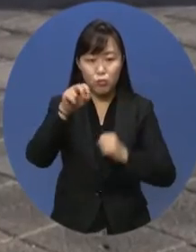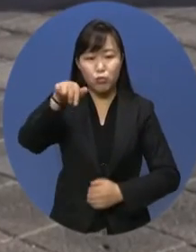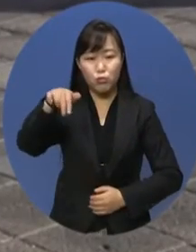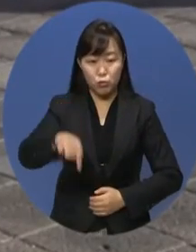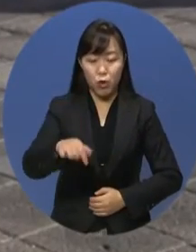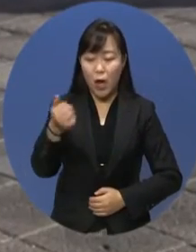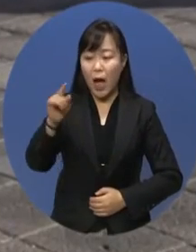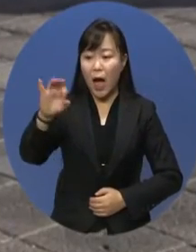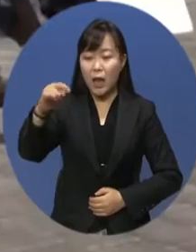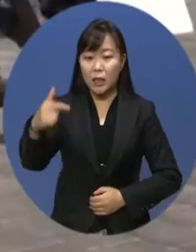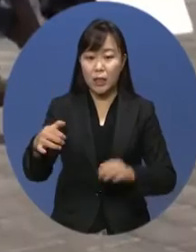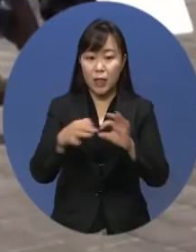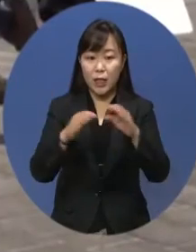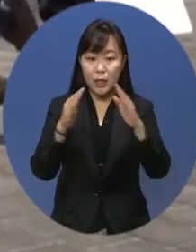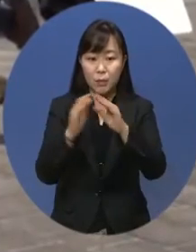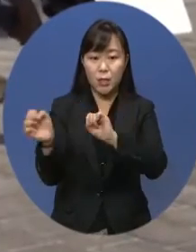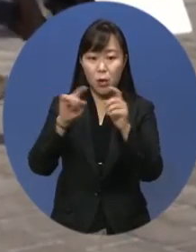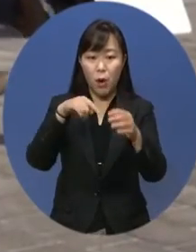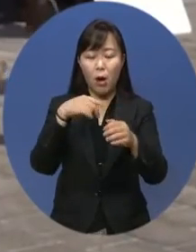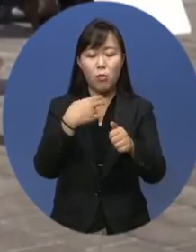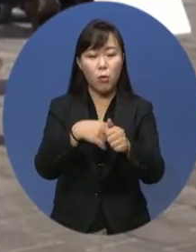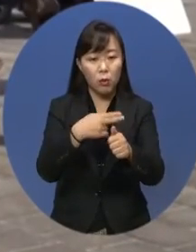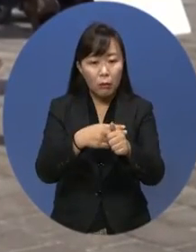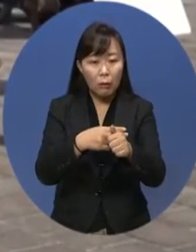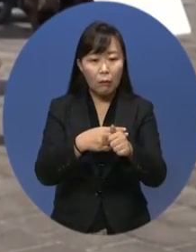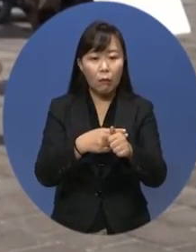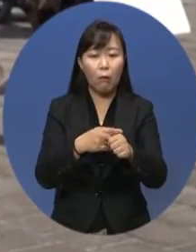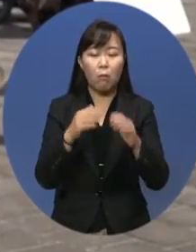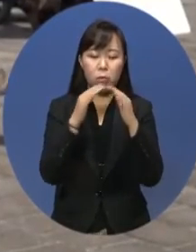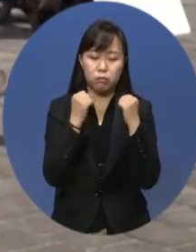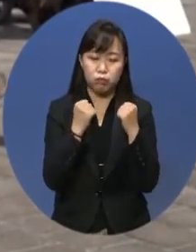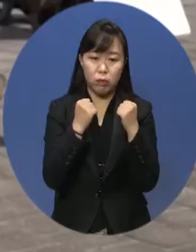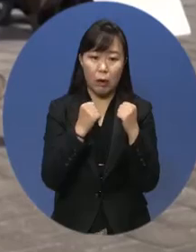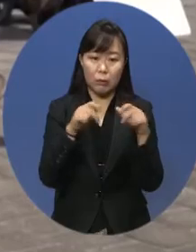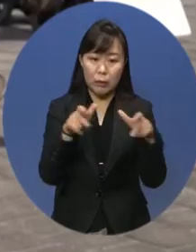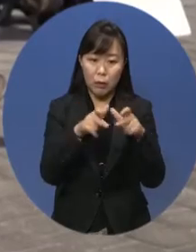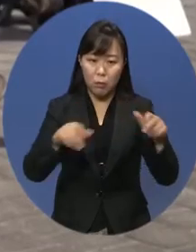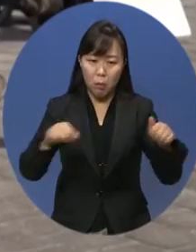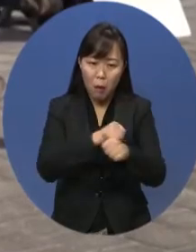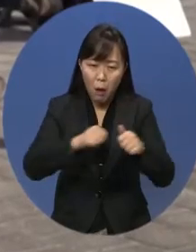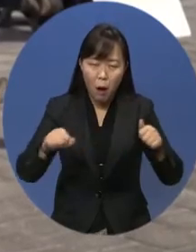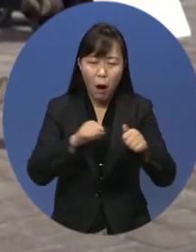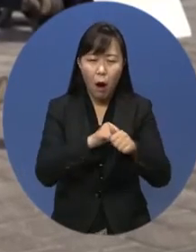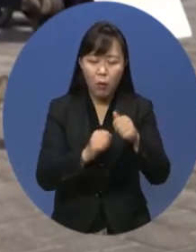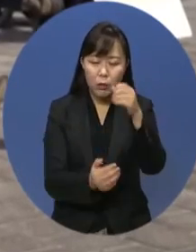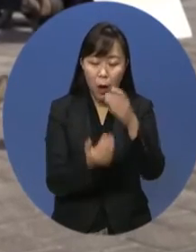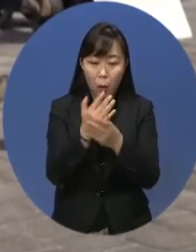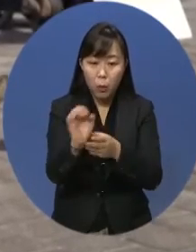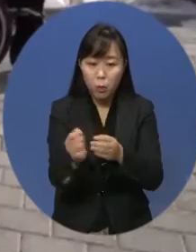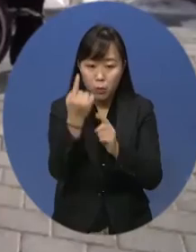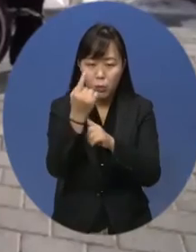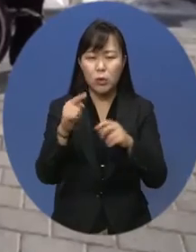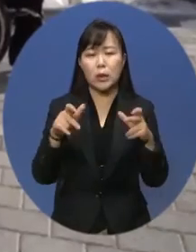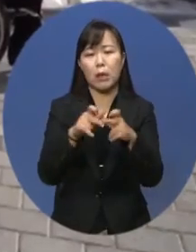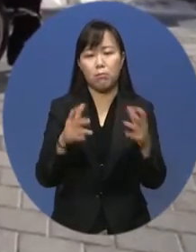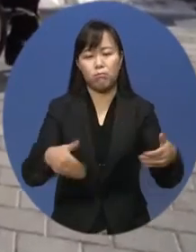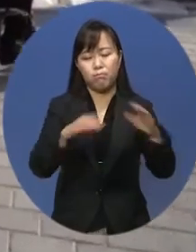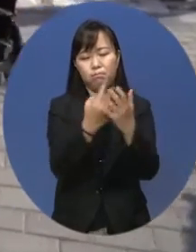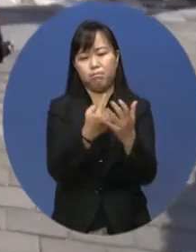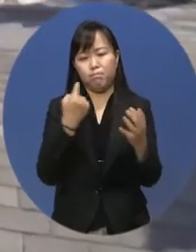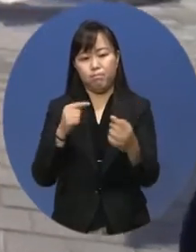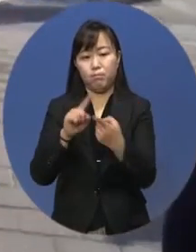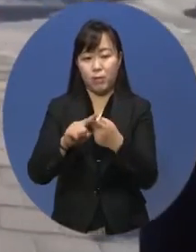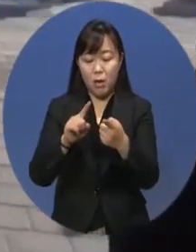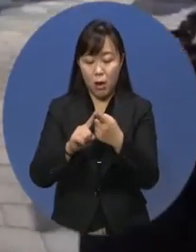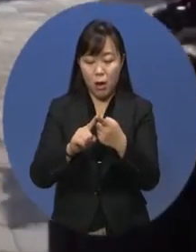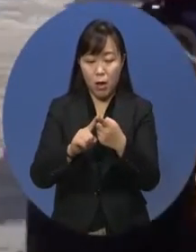하으 내집 생활재활교사 들이 거주 장애인을 일상적으로 폭행하고 학대한 사건으로 인한 장애인 탈 시설 지원 계획